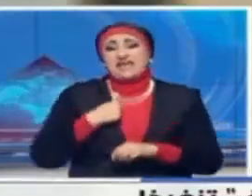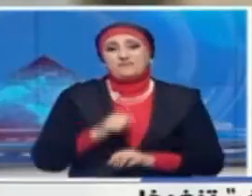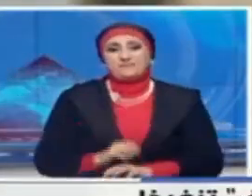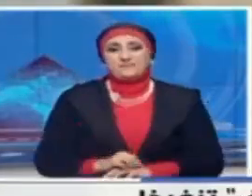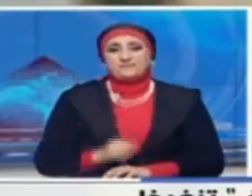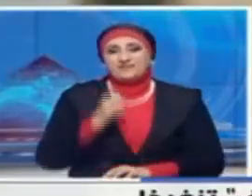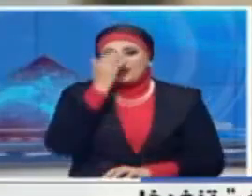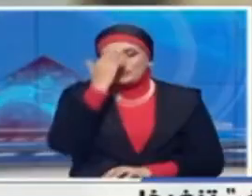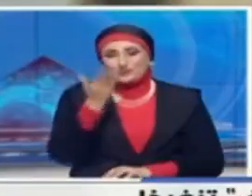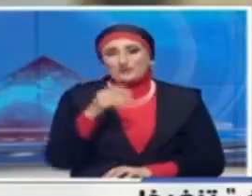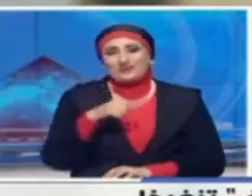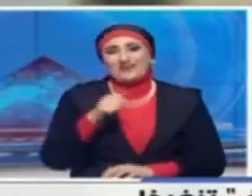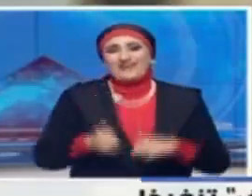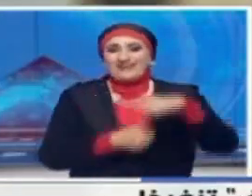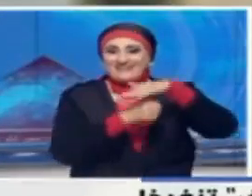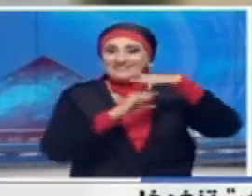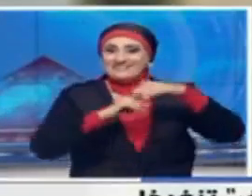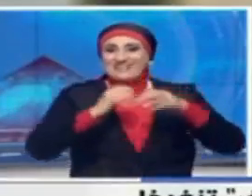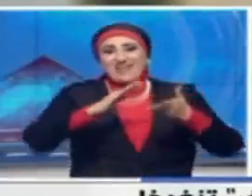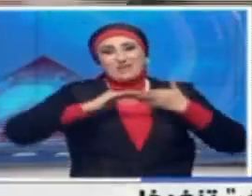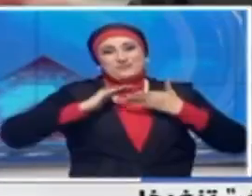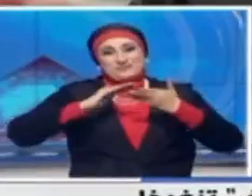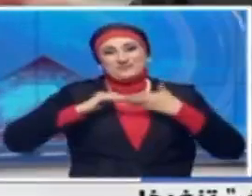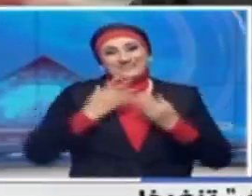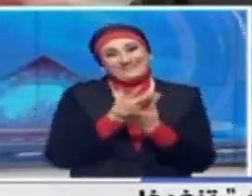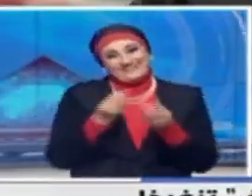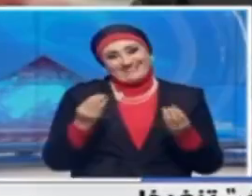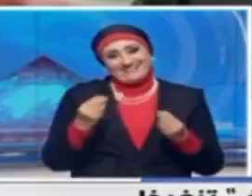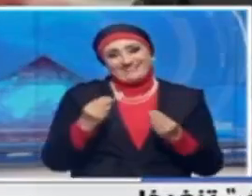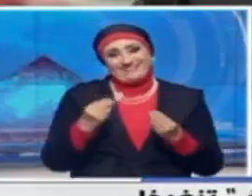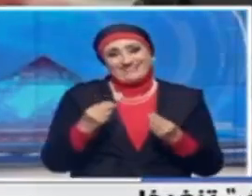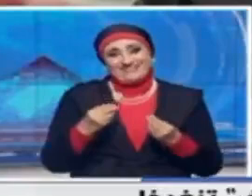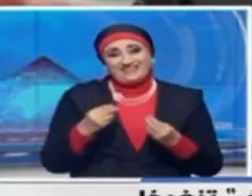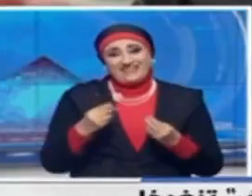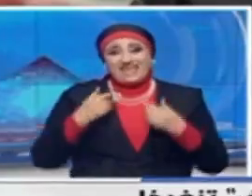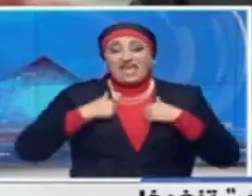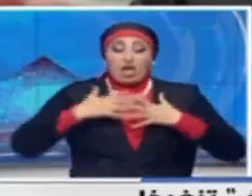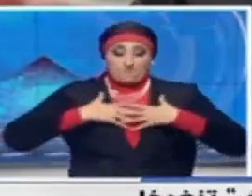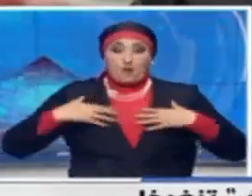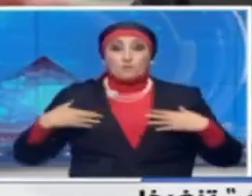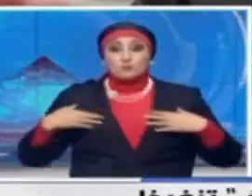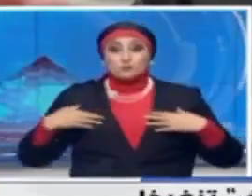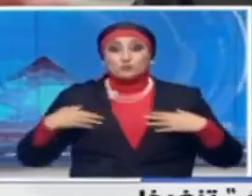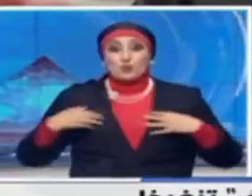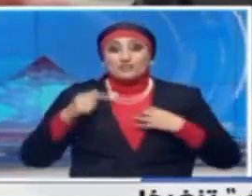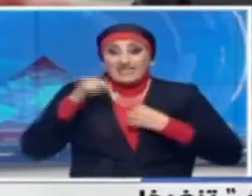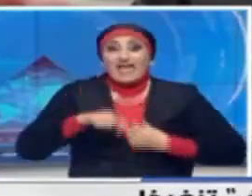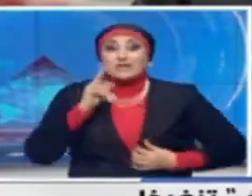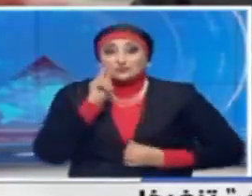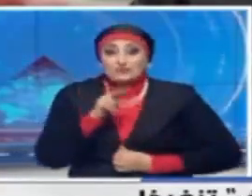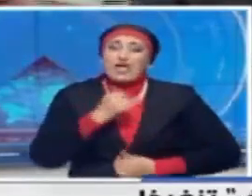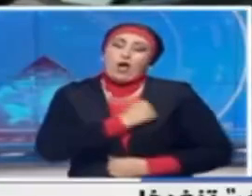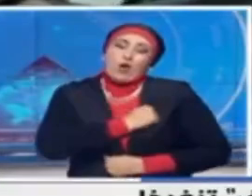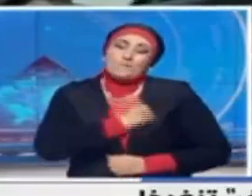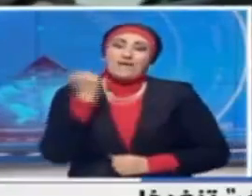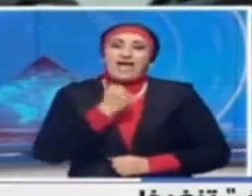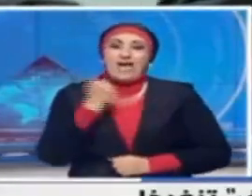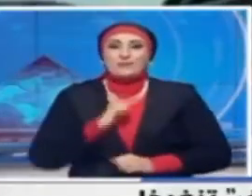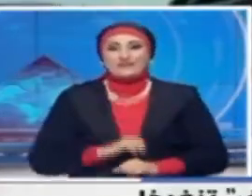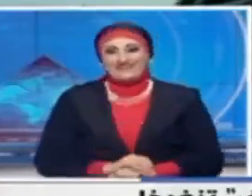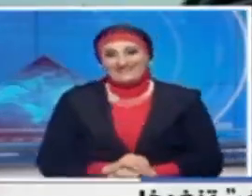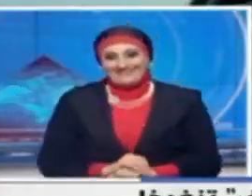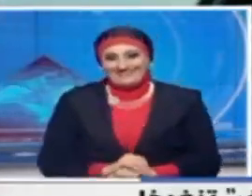سيادة الرئيس ان هو عمل لنا كل الحاجات دي. انا مبسوط ان انا شوفتكم وبحبكم قوي.